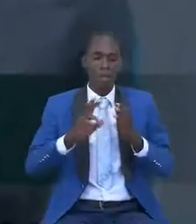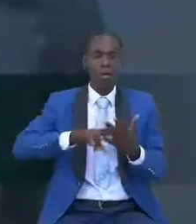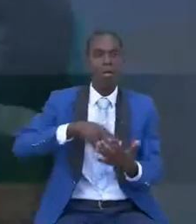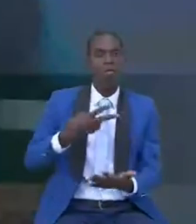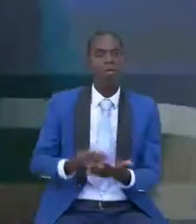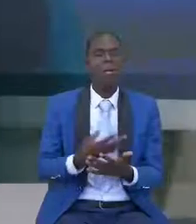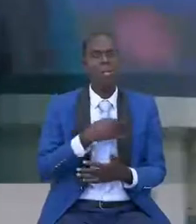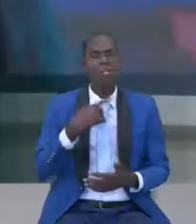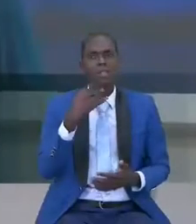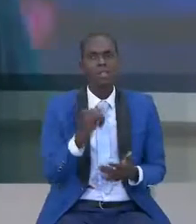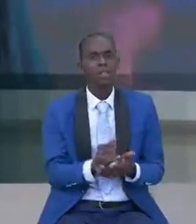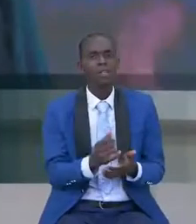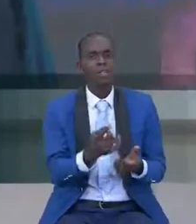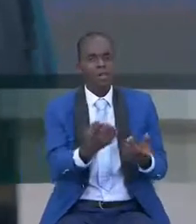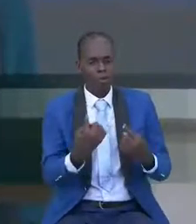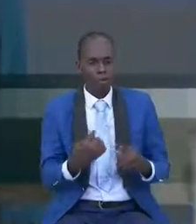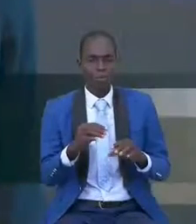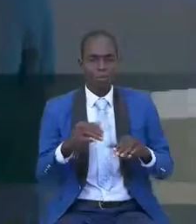tombées.